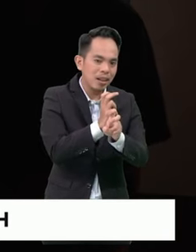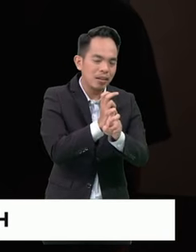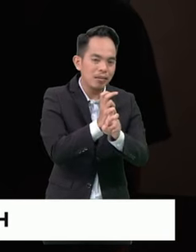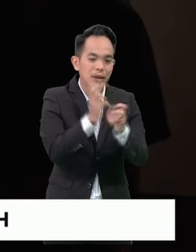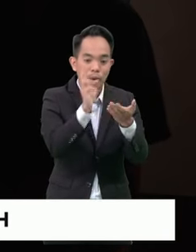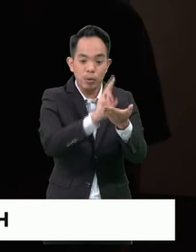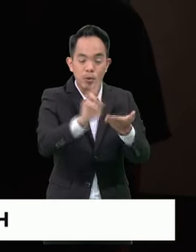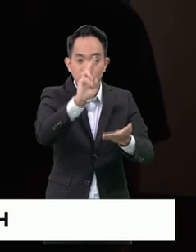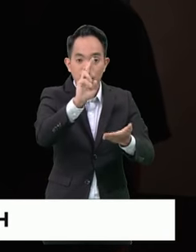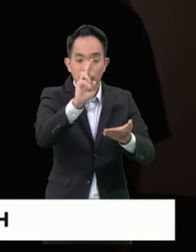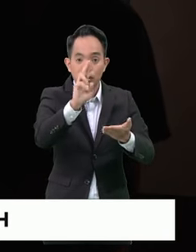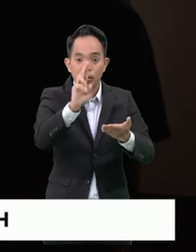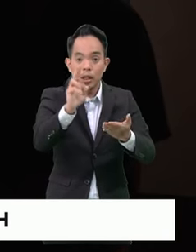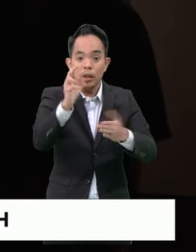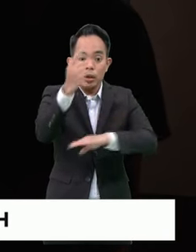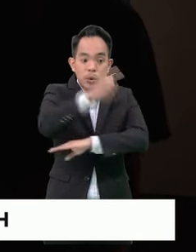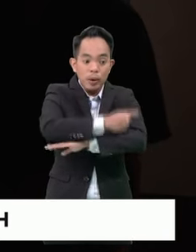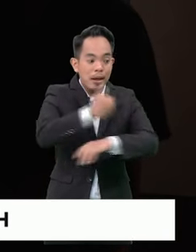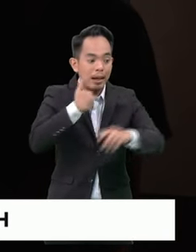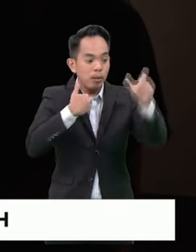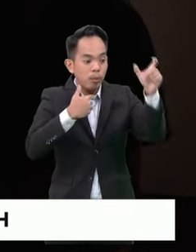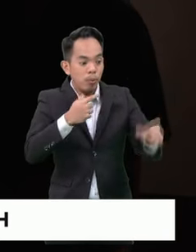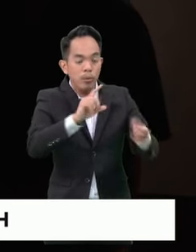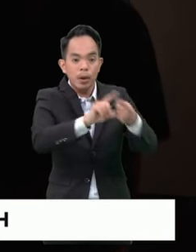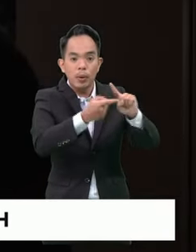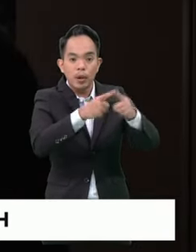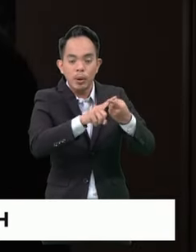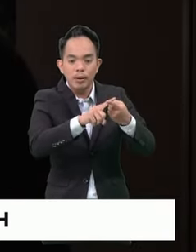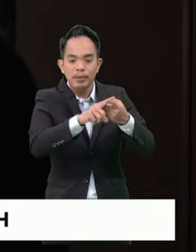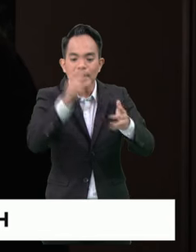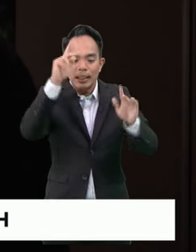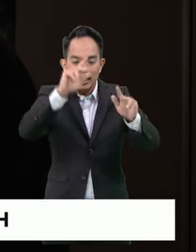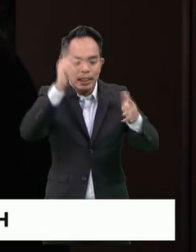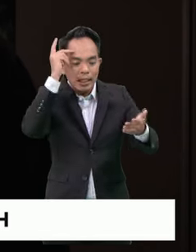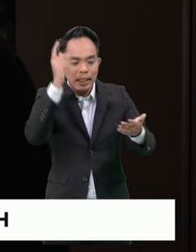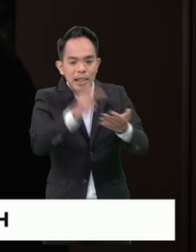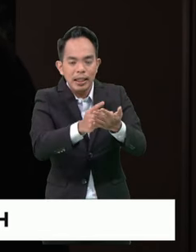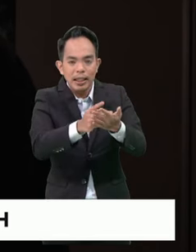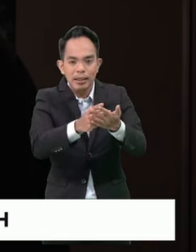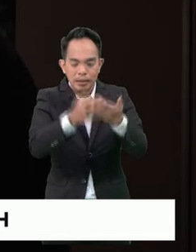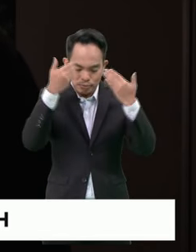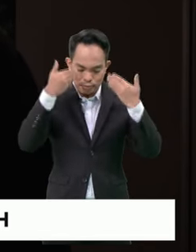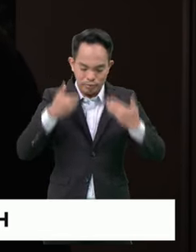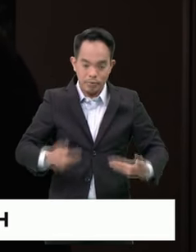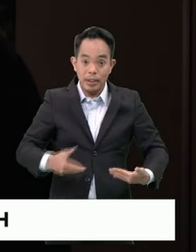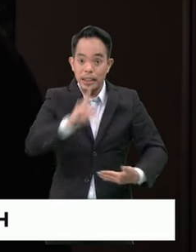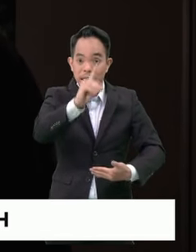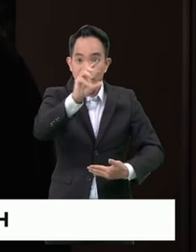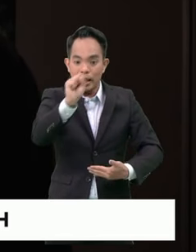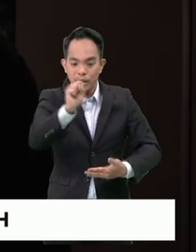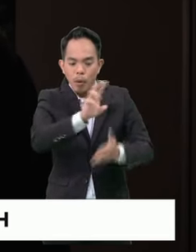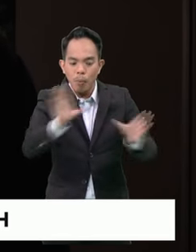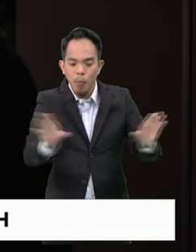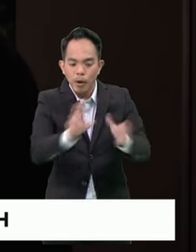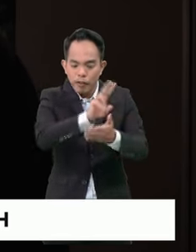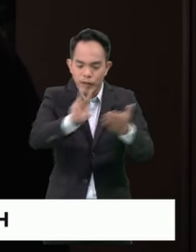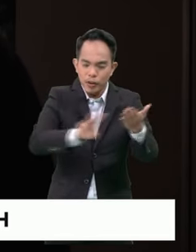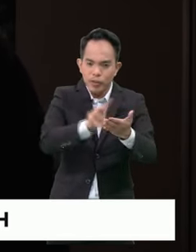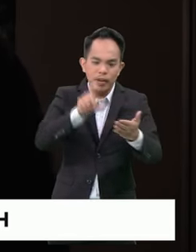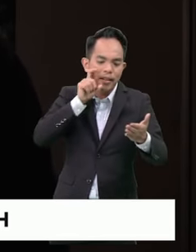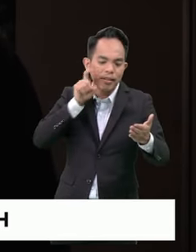hari kawan saya kenalkan saya dengan aktiviti DS. Dia macam ambil gambar badan atau buat video-video yang